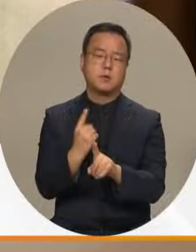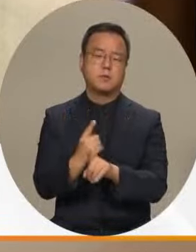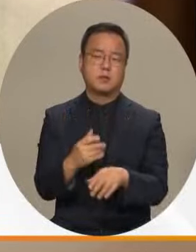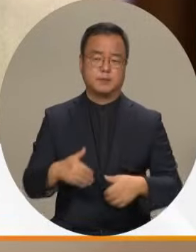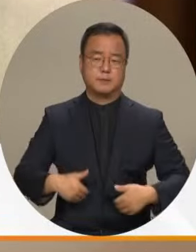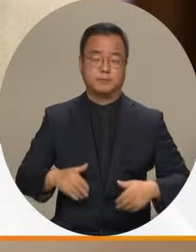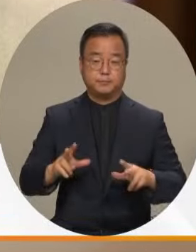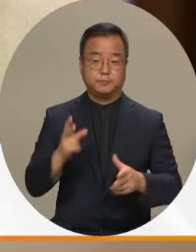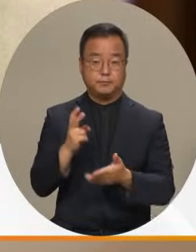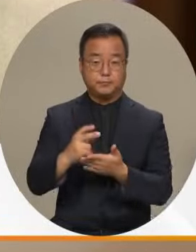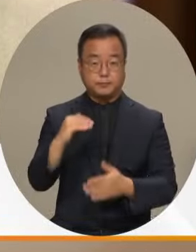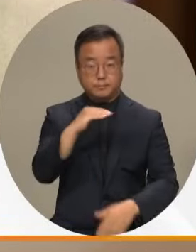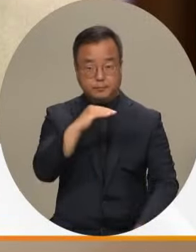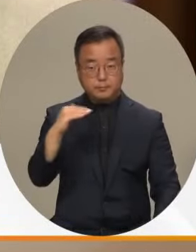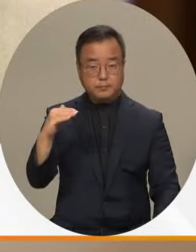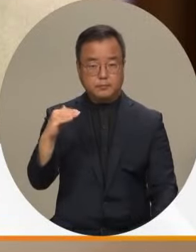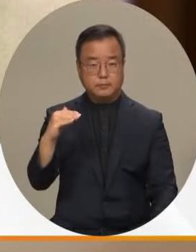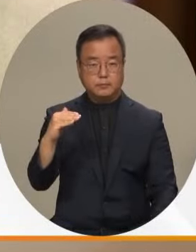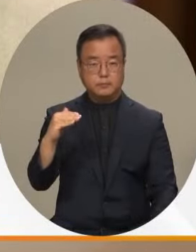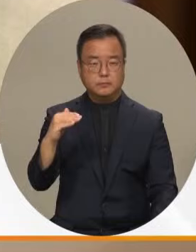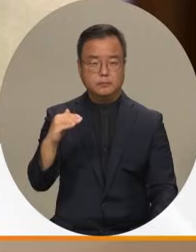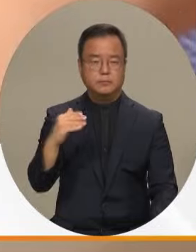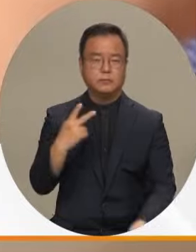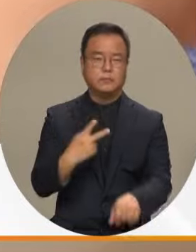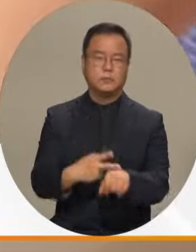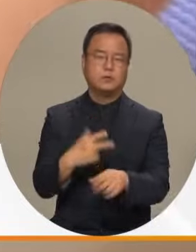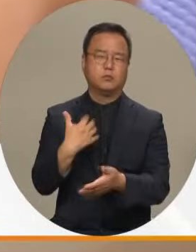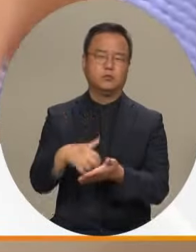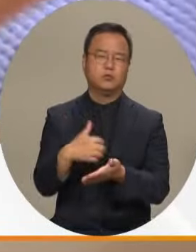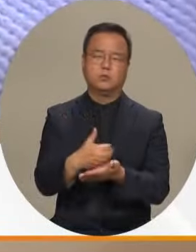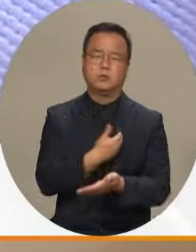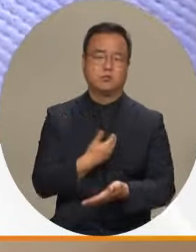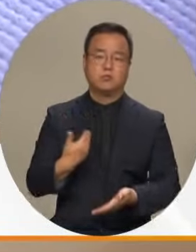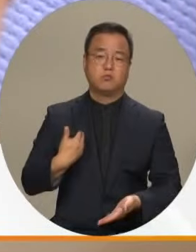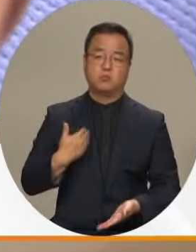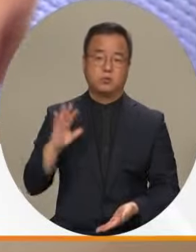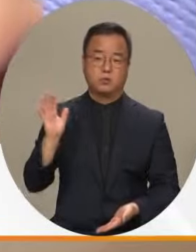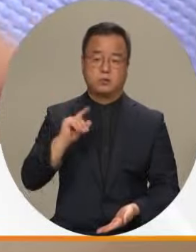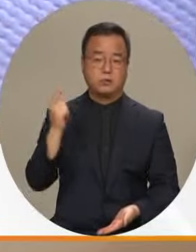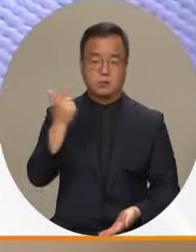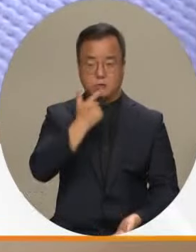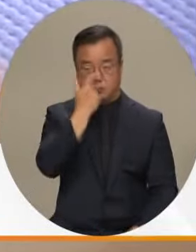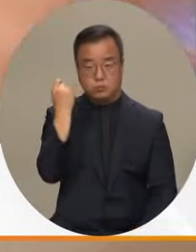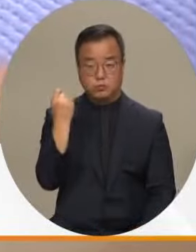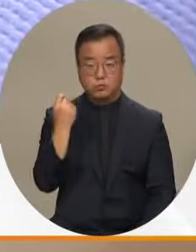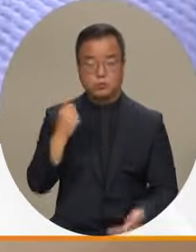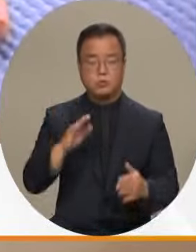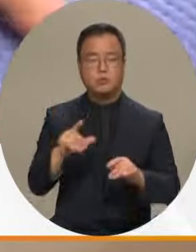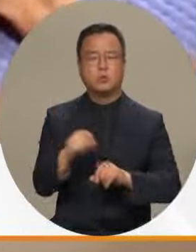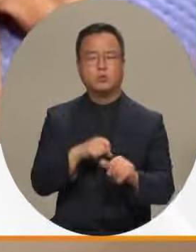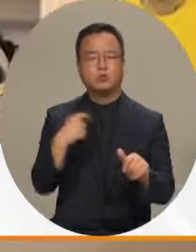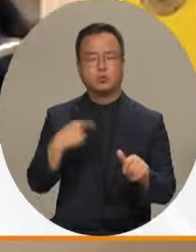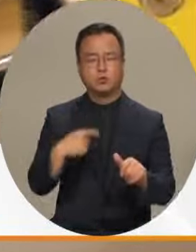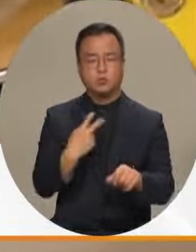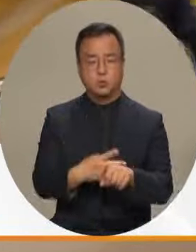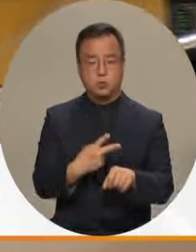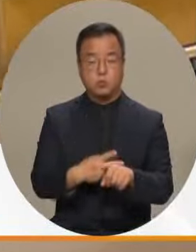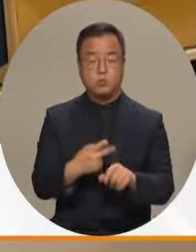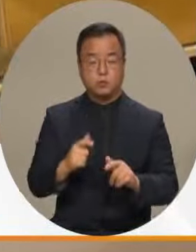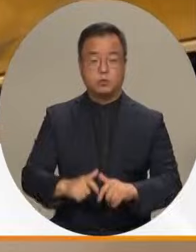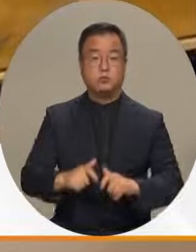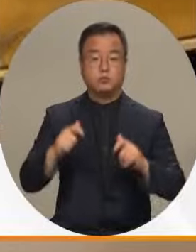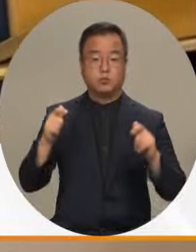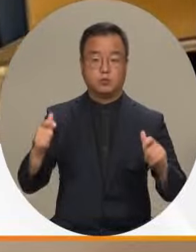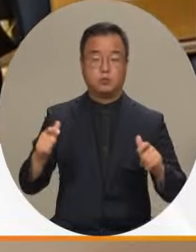지금도 법적인 기준조차 특수교원의 수가 충족하지 못하고 있는 현실이거든요. 그렇기 때문에 이렇게 특수교사를 충원하는 문제에